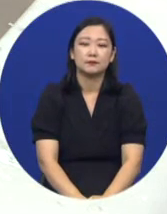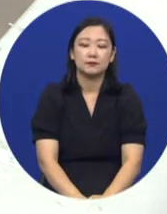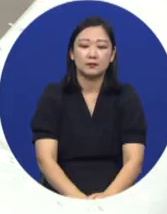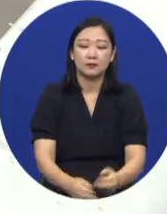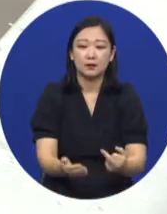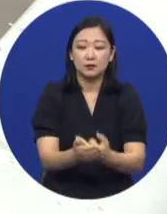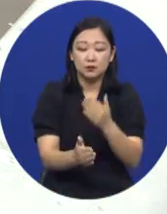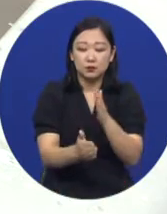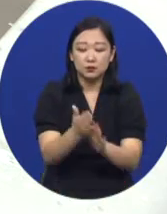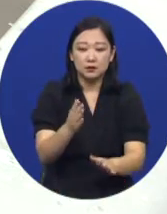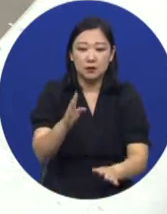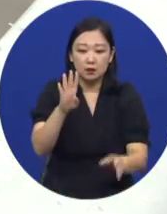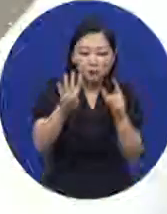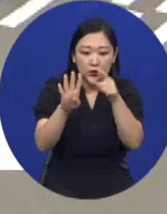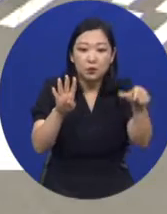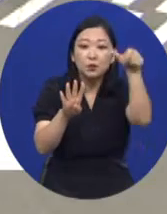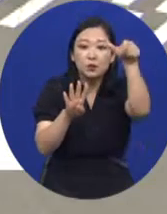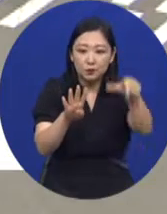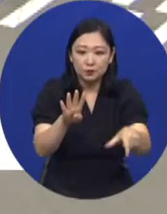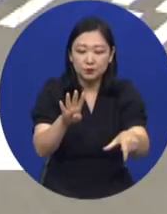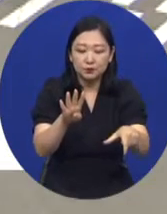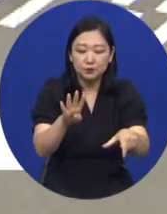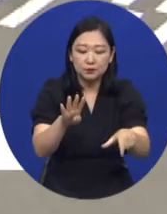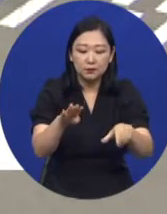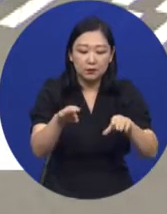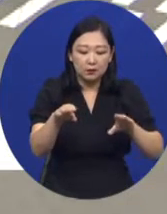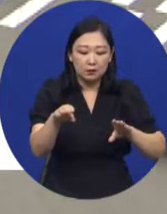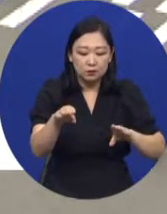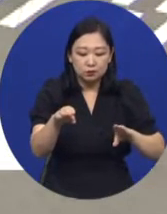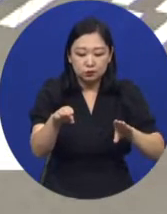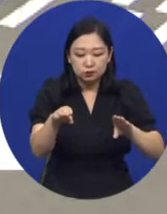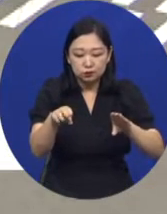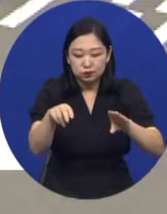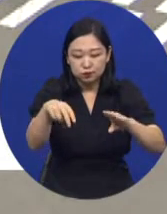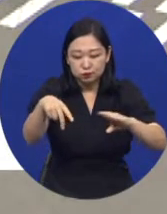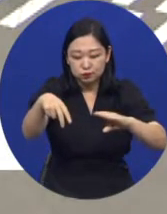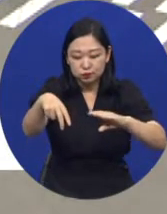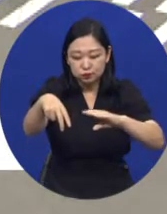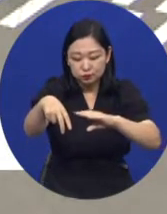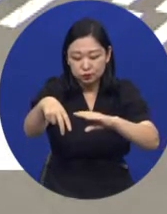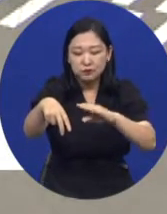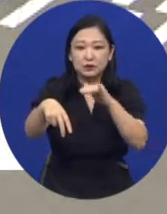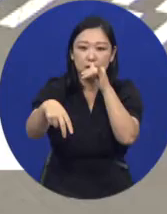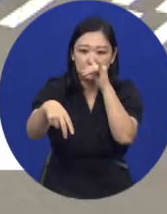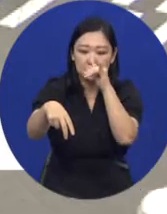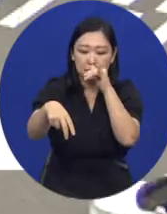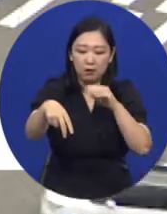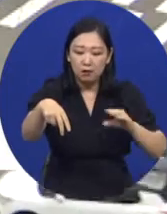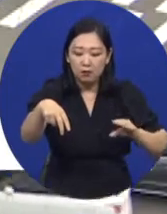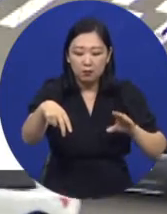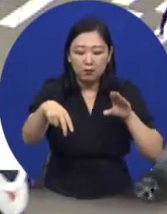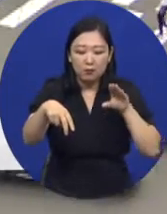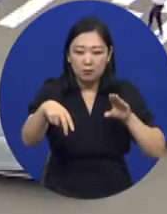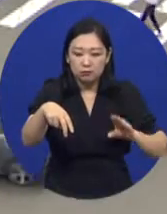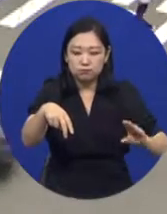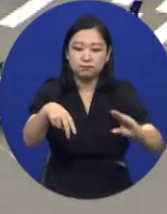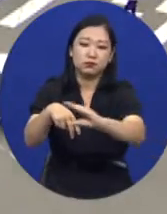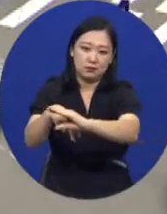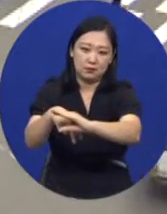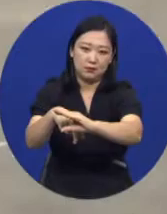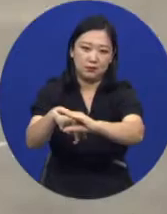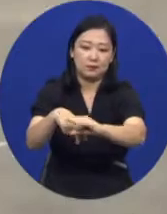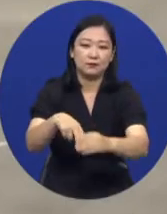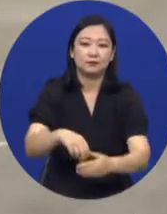제주 시내의 한 교차로입니다. 차량 한 대가 횡단보도를 건너려는 보행자가 있는데도 멈추지 않고 빠르게